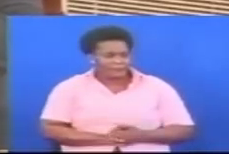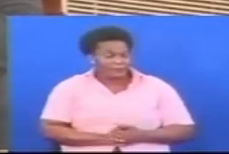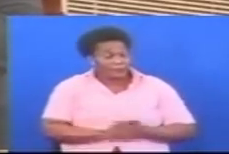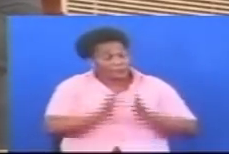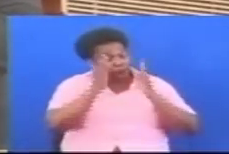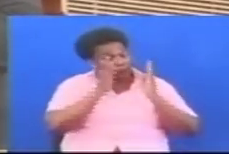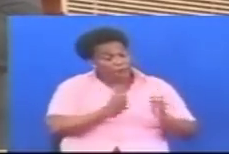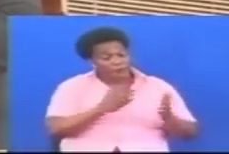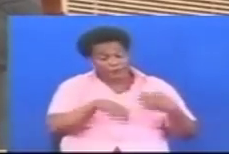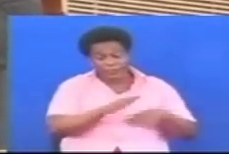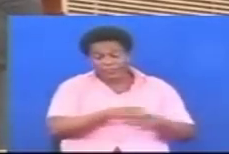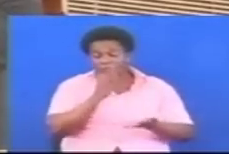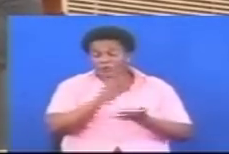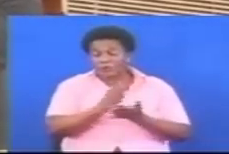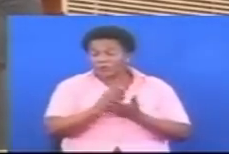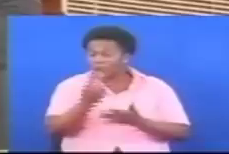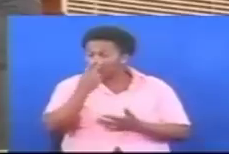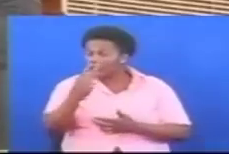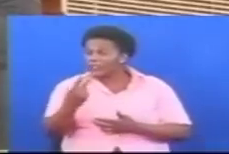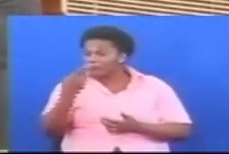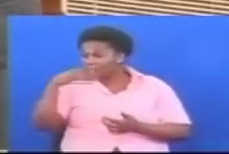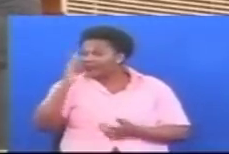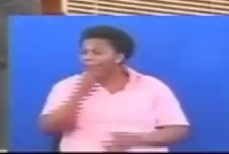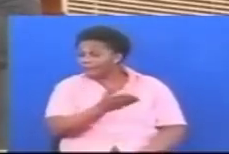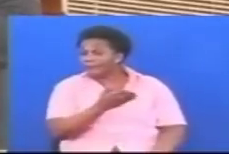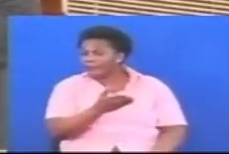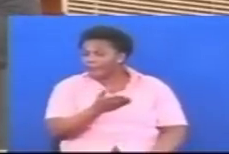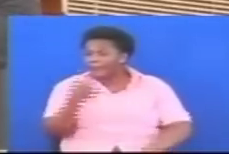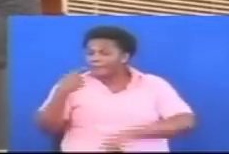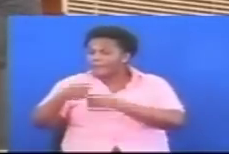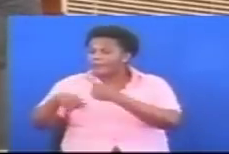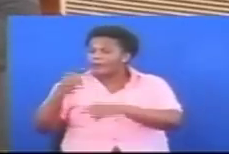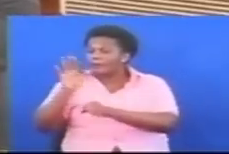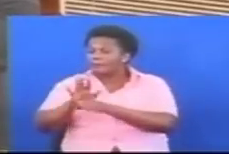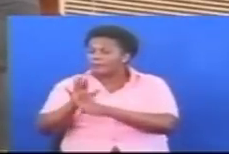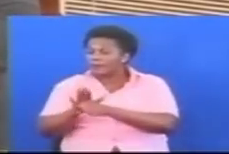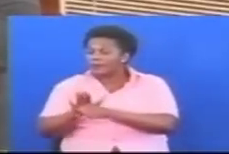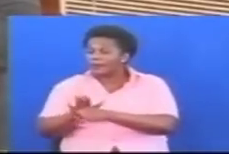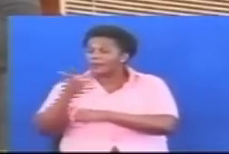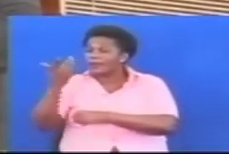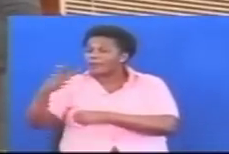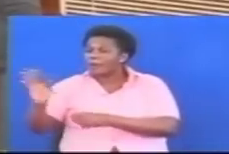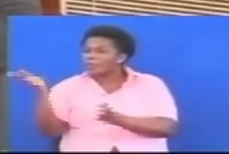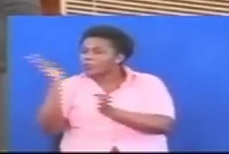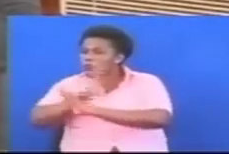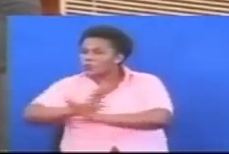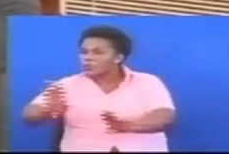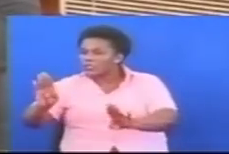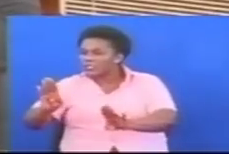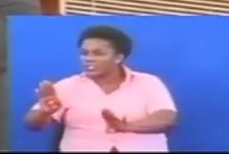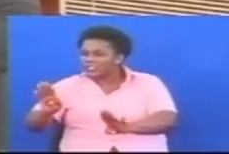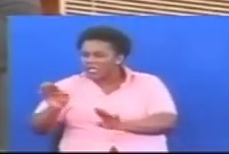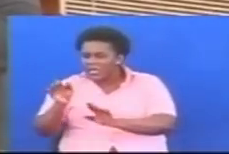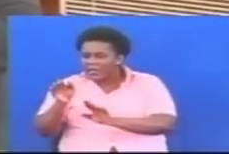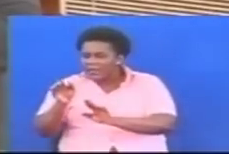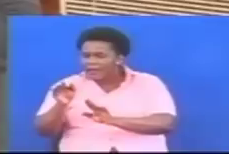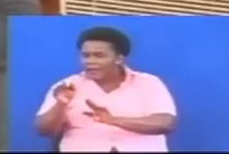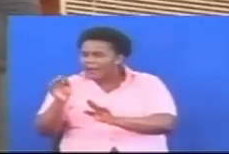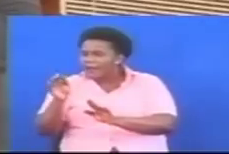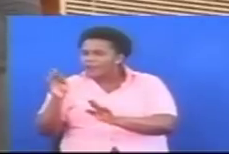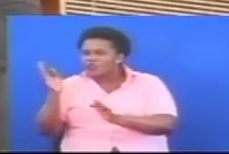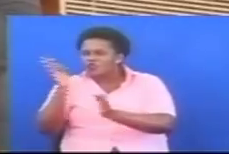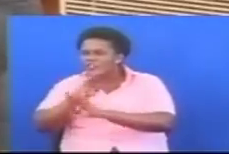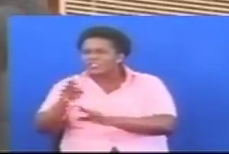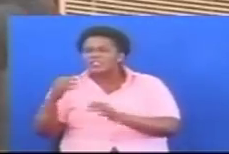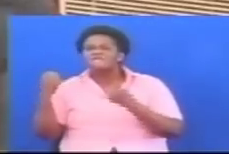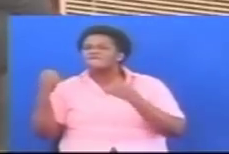huu wa serikali maana yake ni kwamba miradi mingi ya huduma za maji haitakuja kukamilika kwa miaka ya hivi karibuni hadi